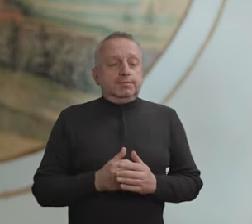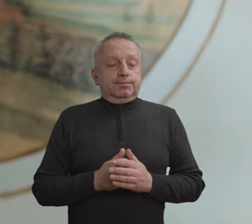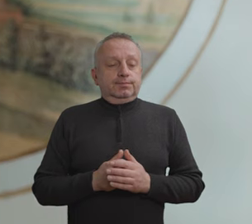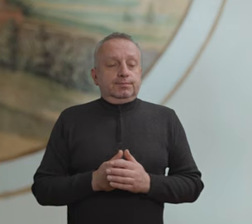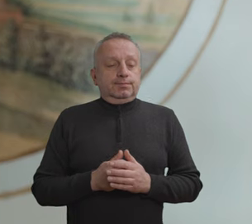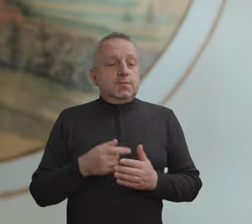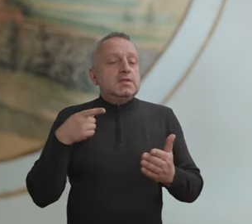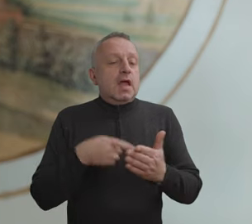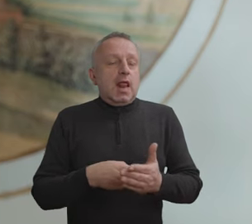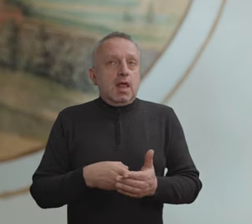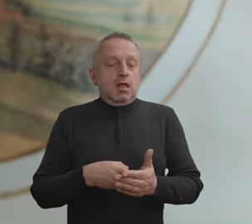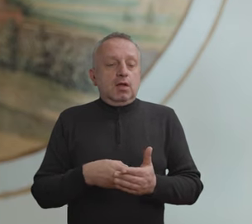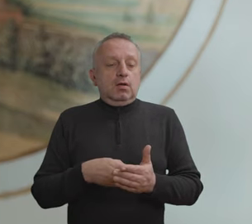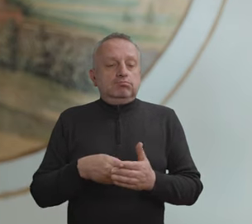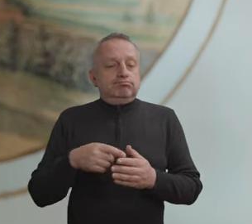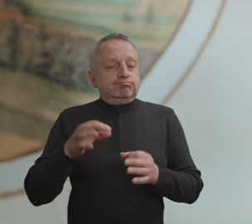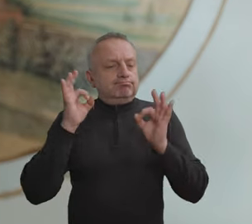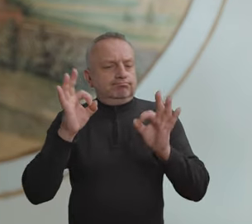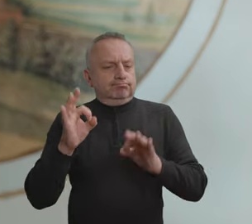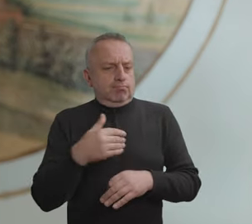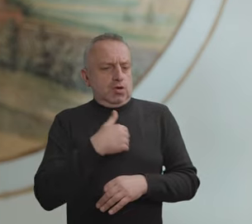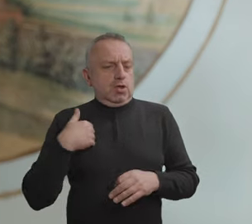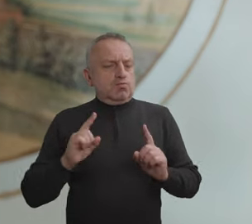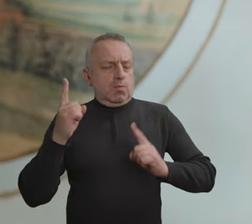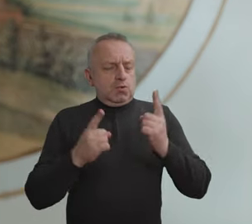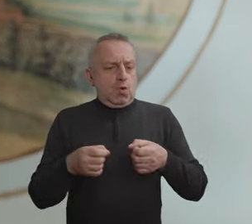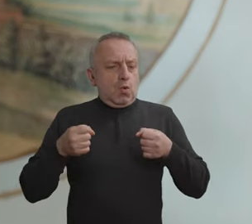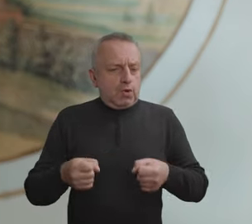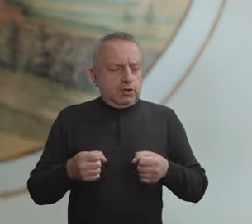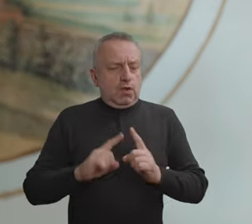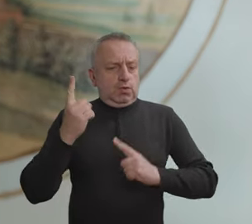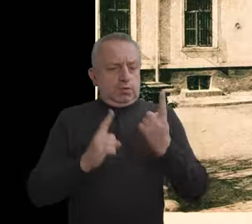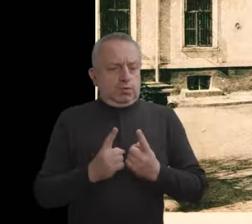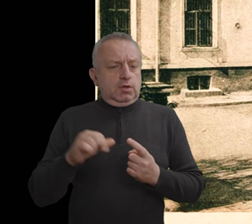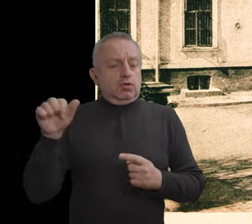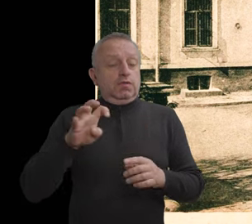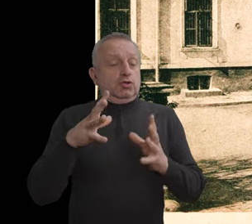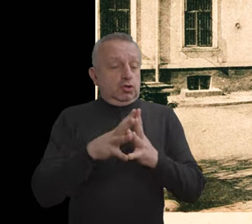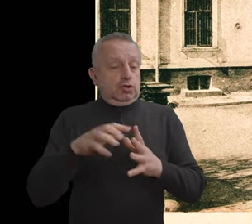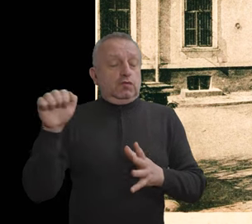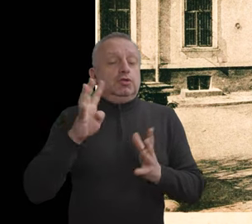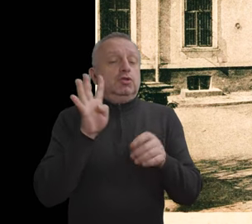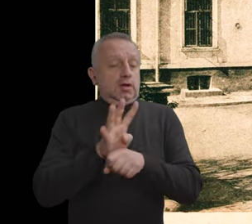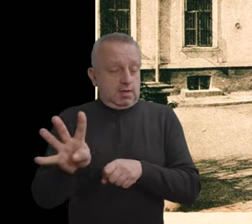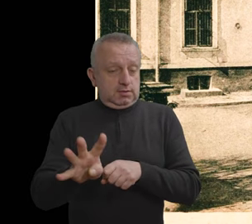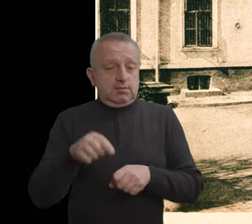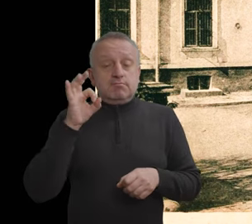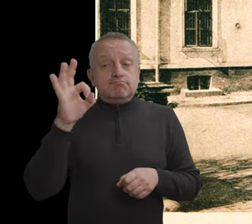udzielała stricte kredytu inwestycyjnego. Dzięki tej instytucji w samych latach